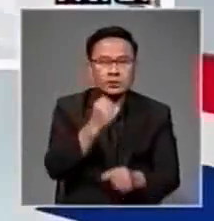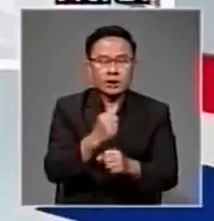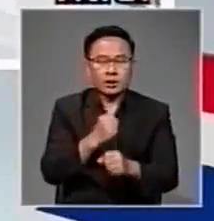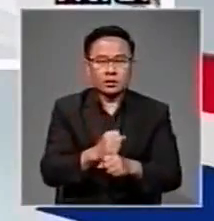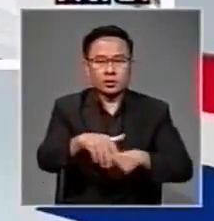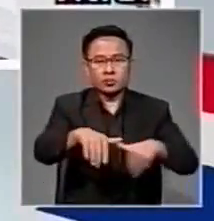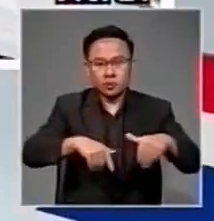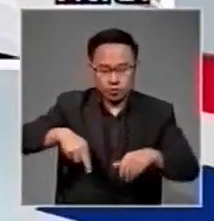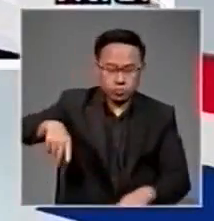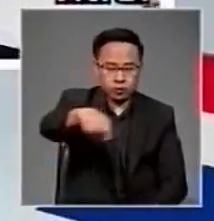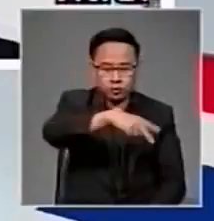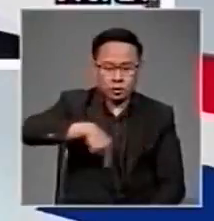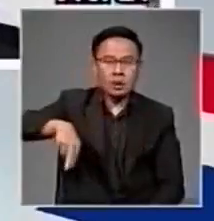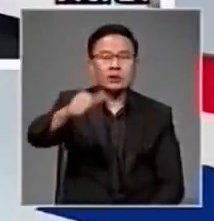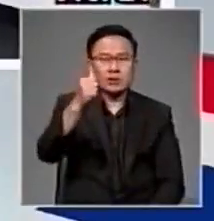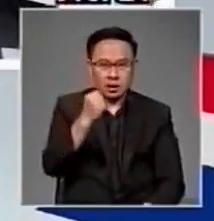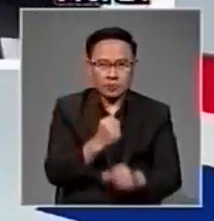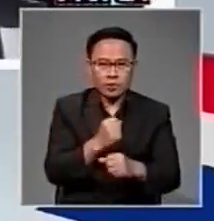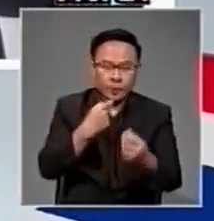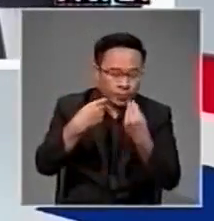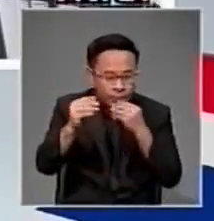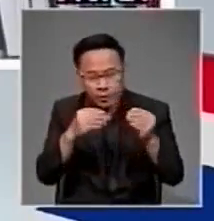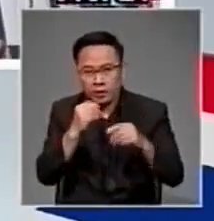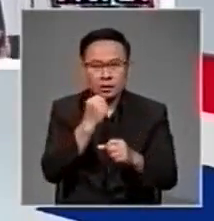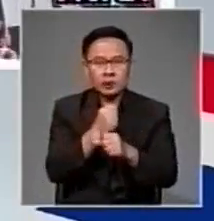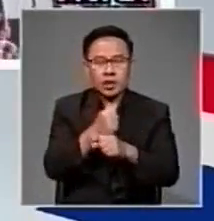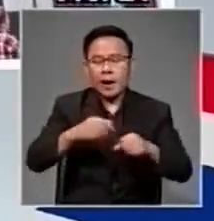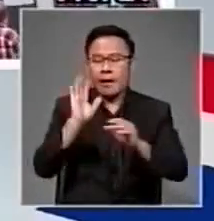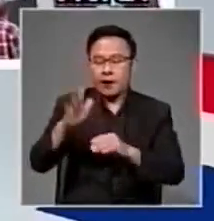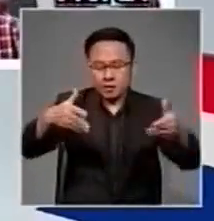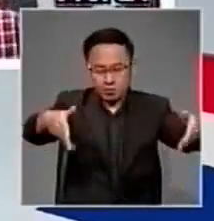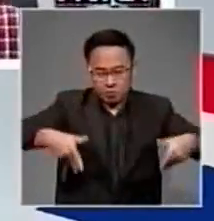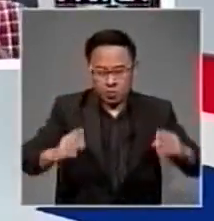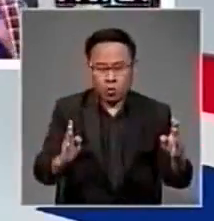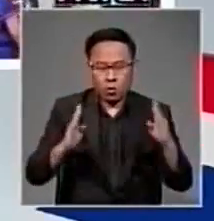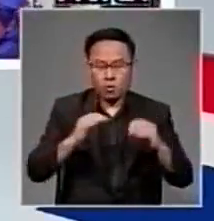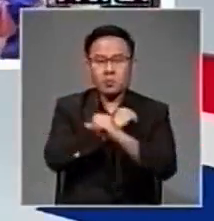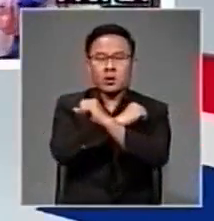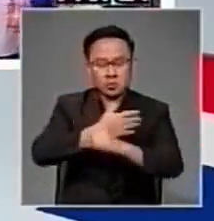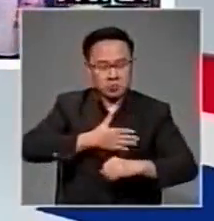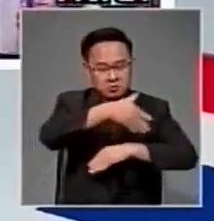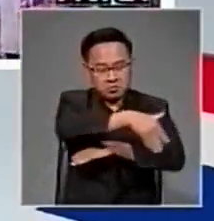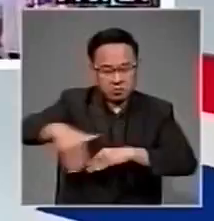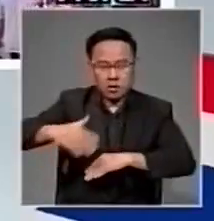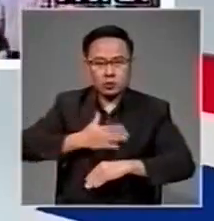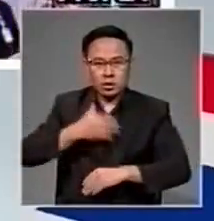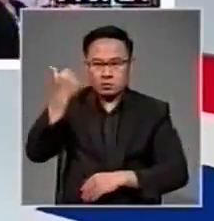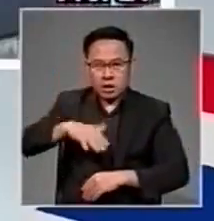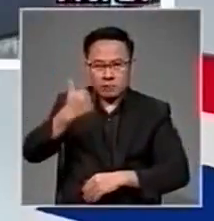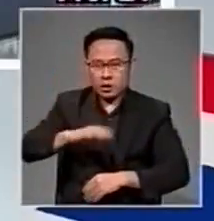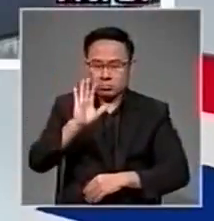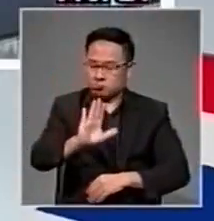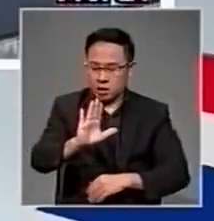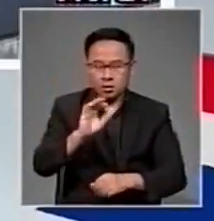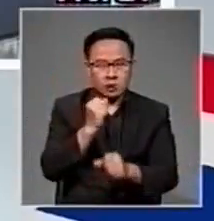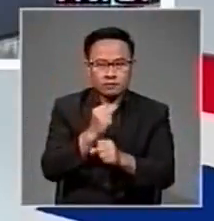คนเดินล้อมได้ทั้งหมดเดินอ้อมได้หมดทั้งหมู่บ้านทั้งชุมชนสามารถที ่จะเชื่อมความสัมพันธ์กันด้วย นะคะเพราะว่าถ้